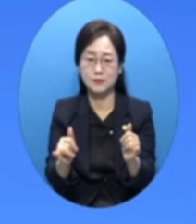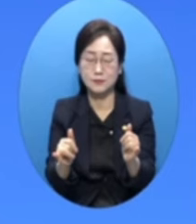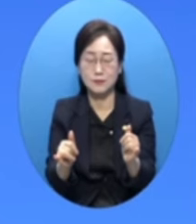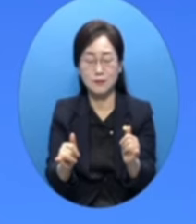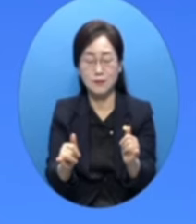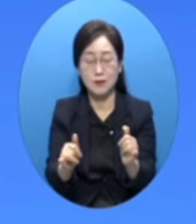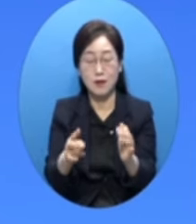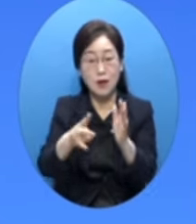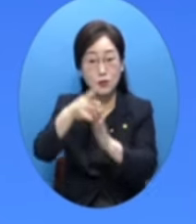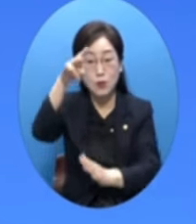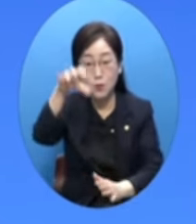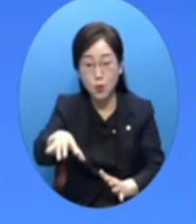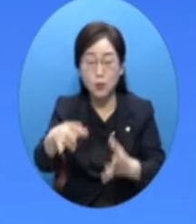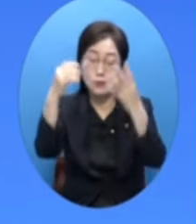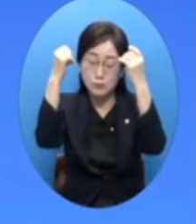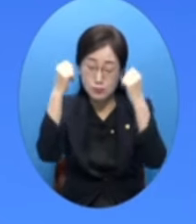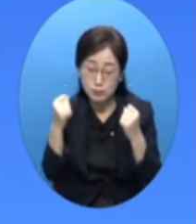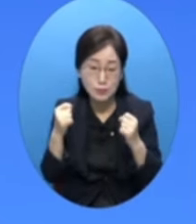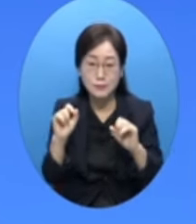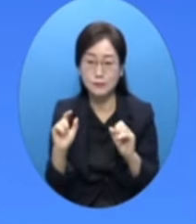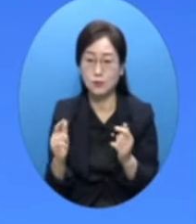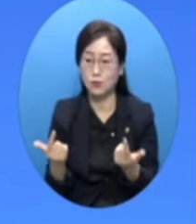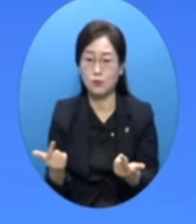예루살렘에 머물러 있지 아니하고